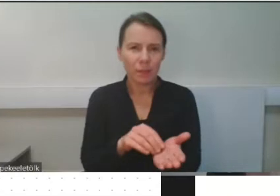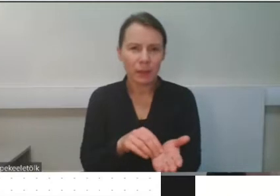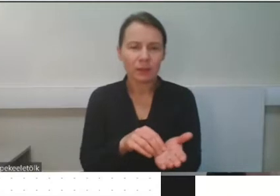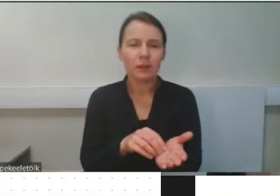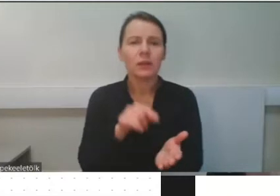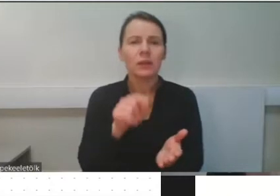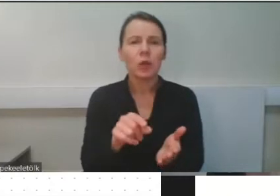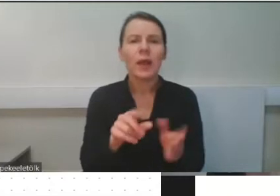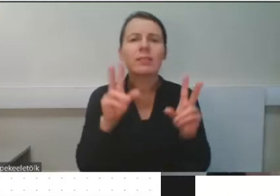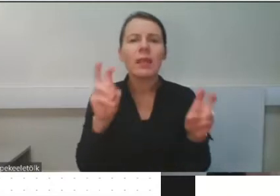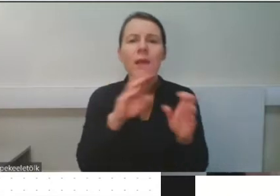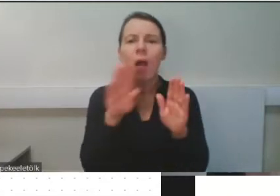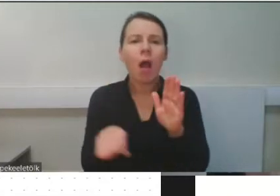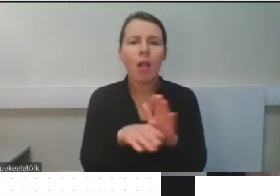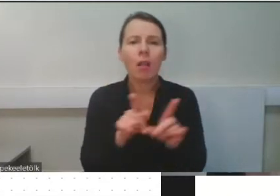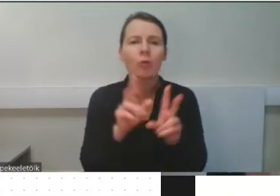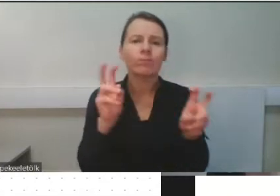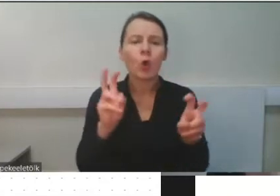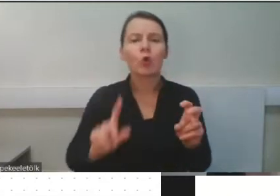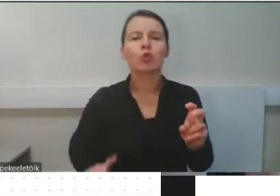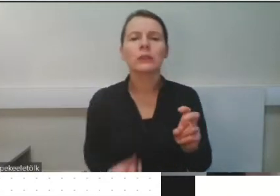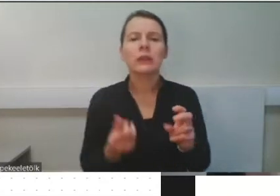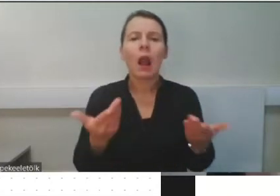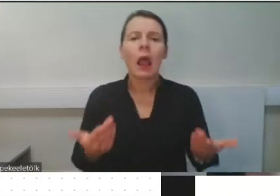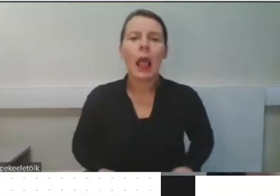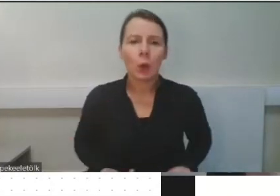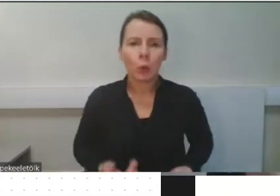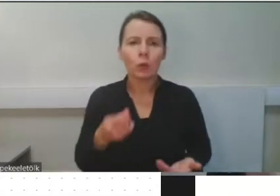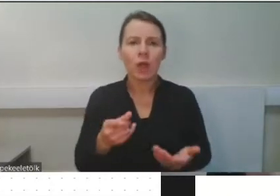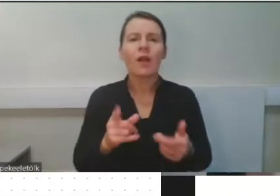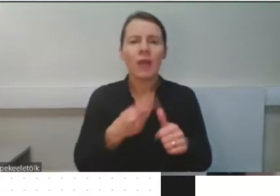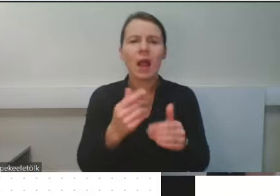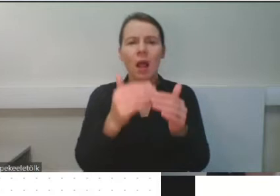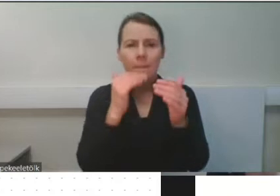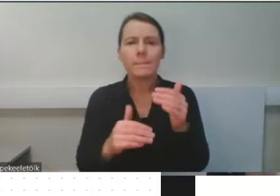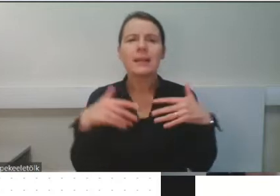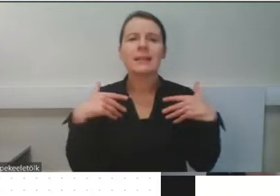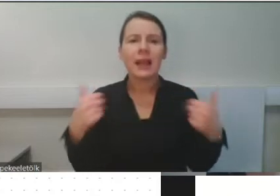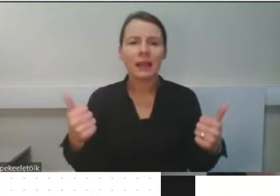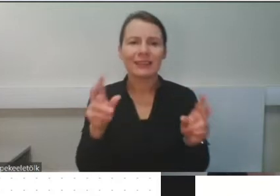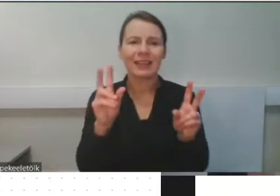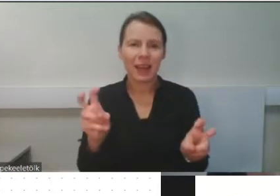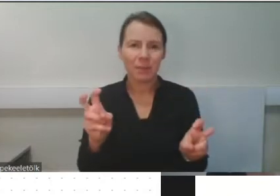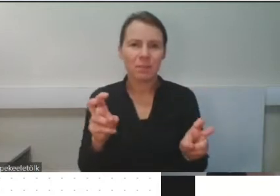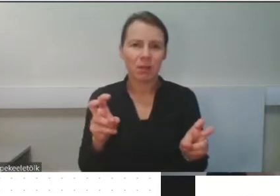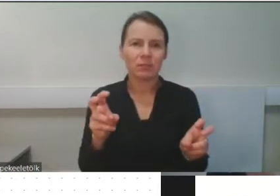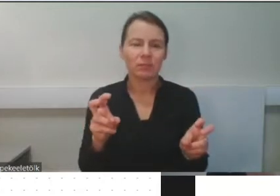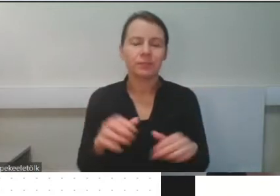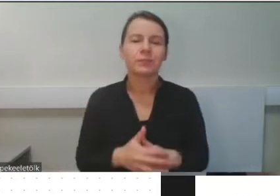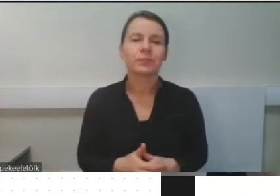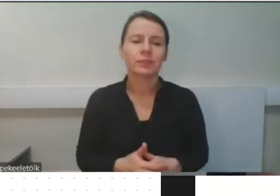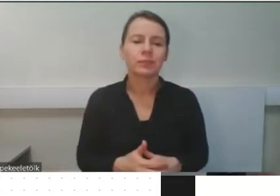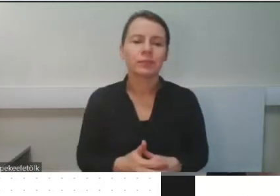Ja kui ei oska või ei tea, kust valdkonnalt otsida, siis soovitan siia otsingu